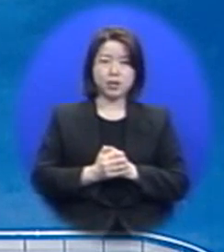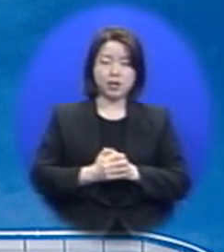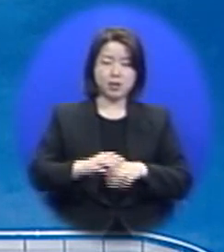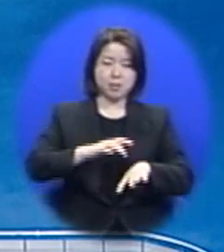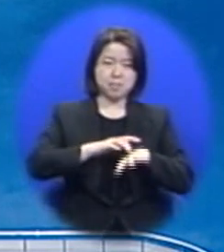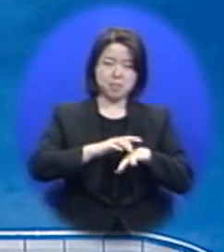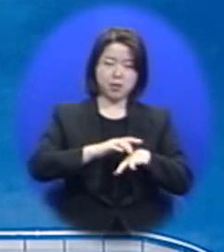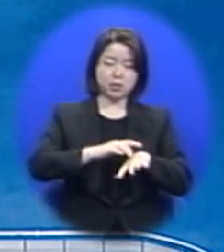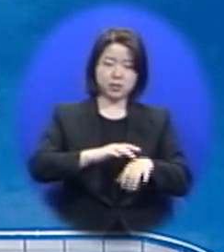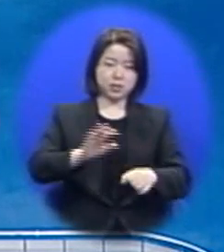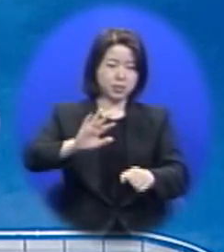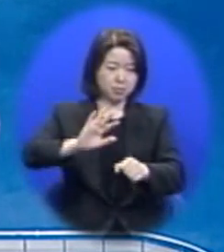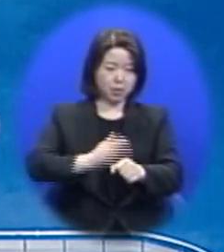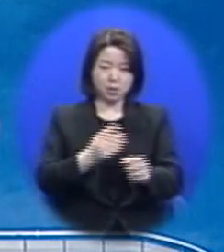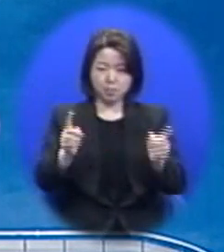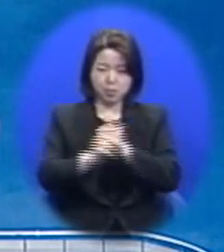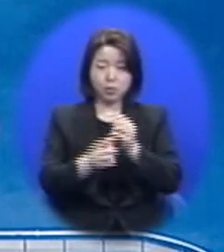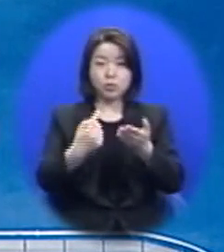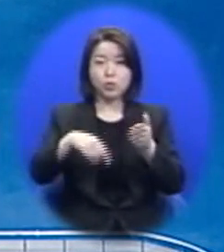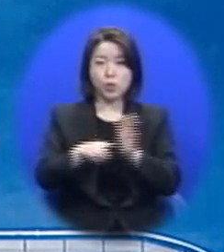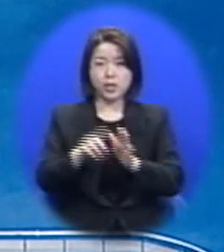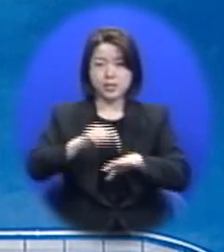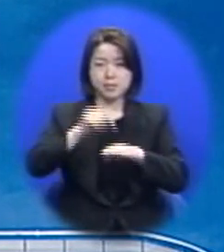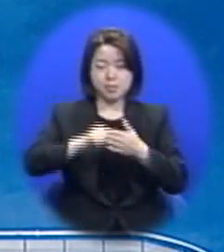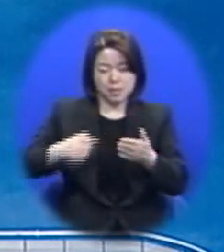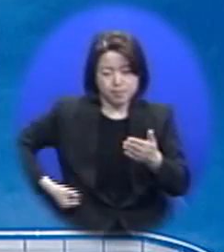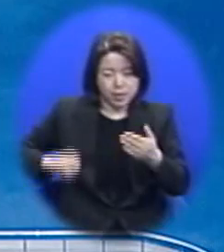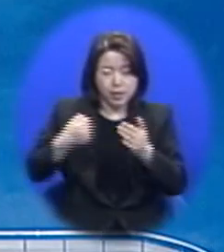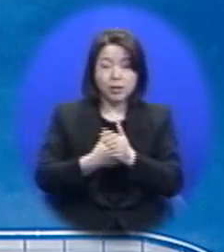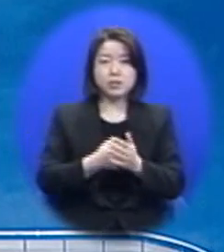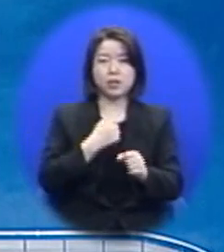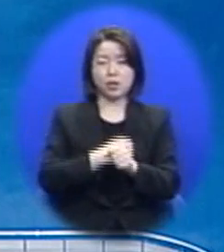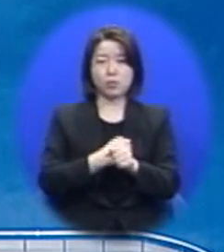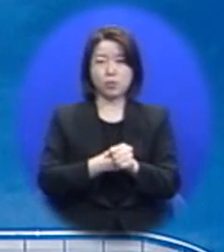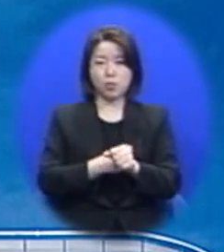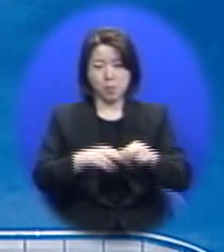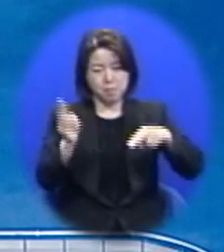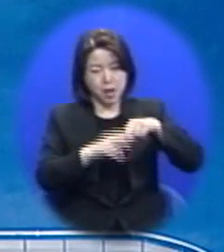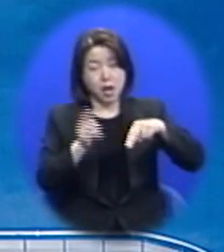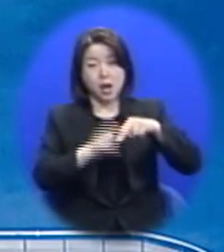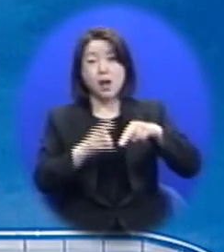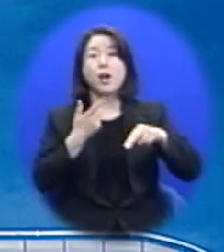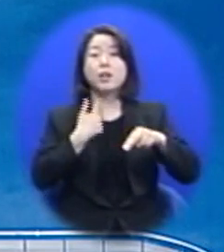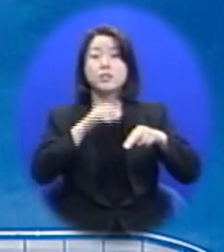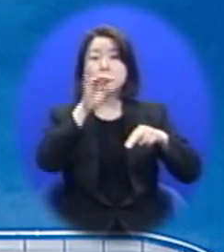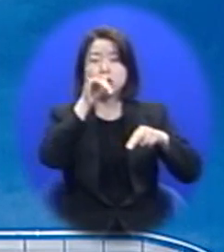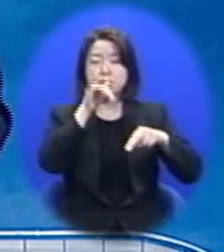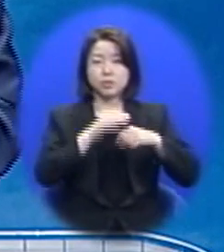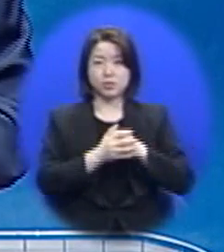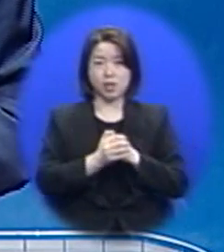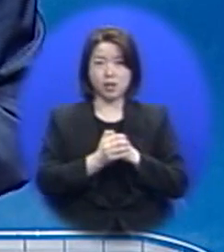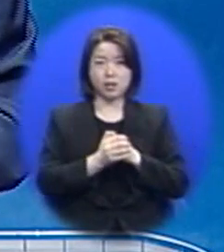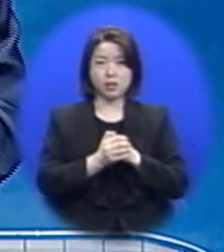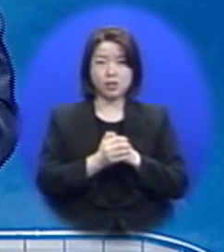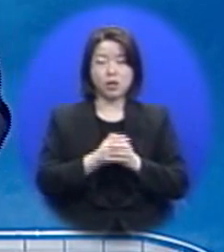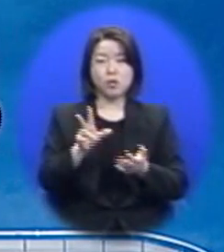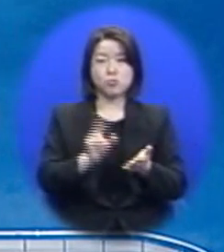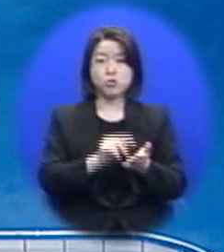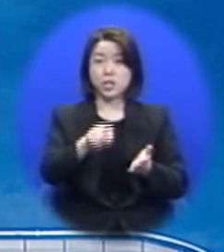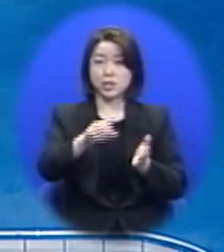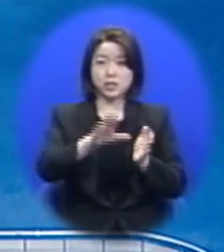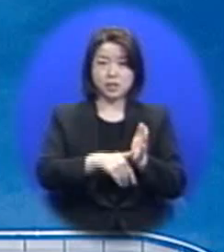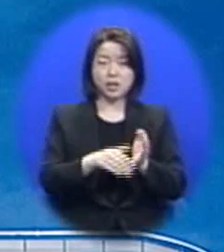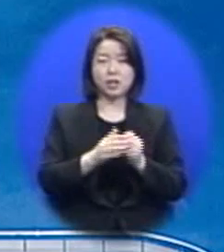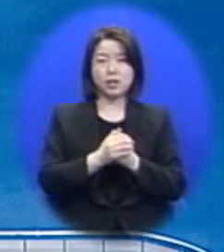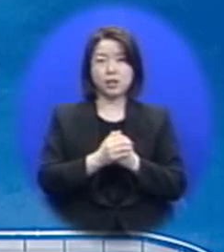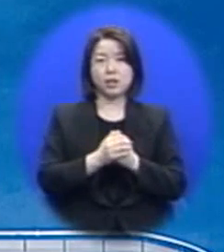가르쳐야 되겠다고 생각하고 마음에 작정을 하고 한번 매를 든 적이 있었는데 문제는 그때